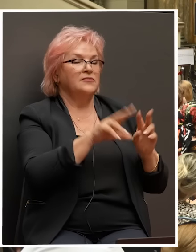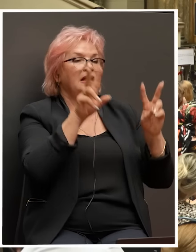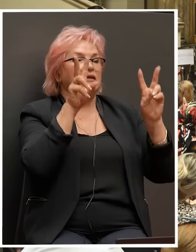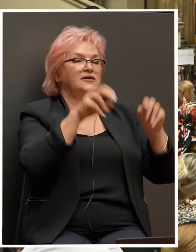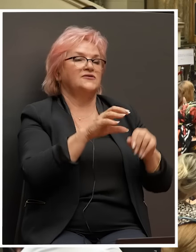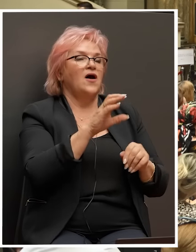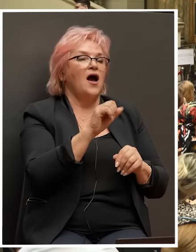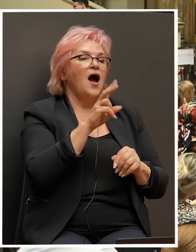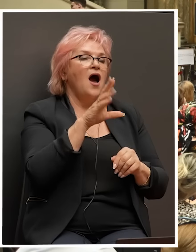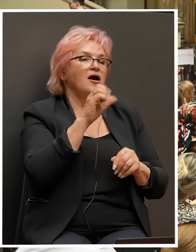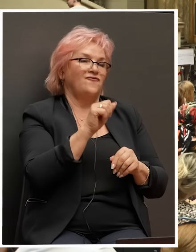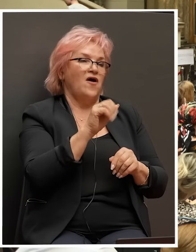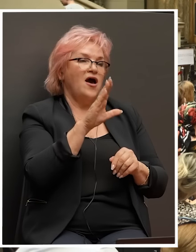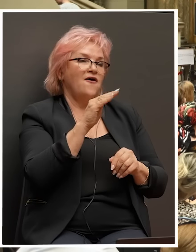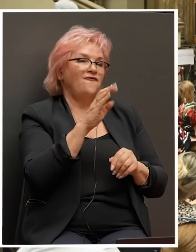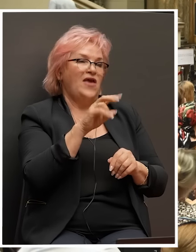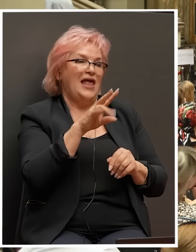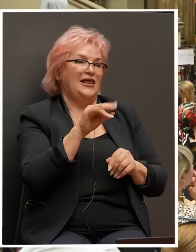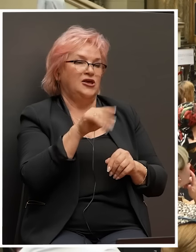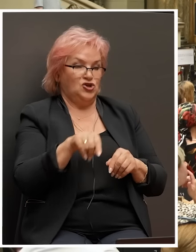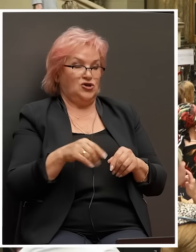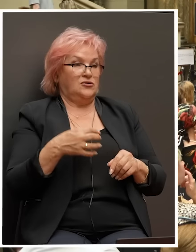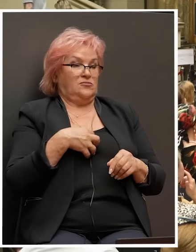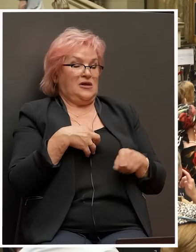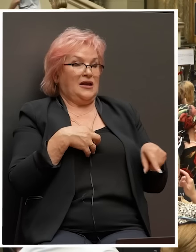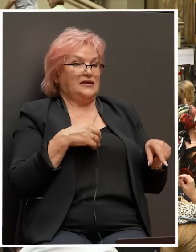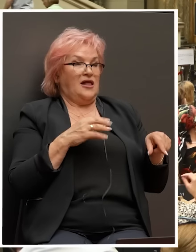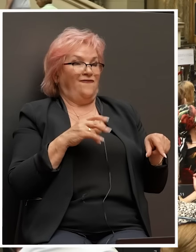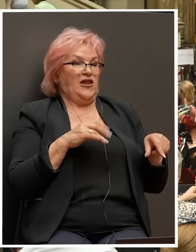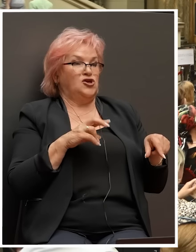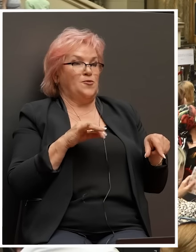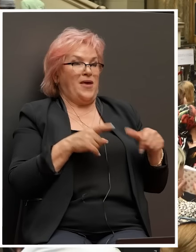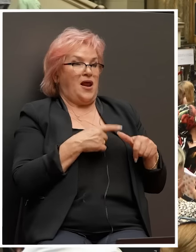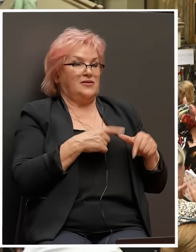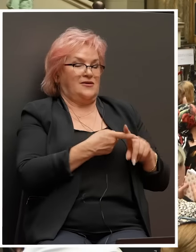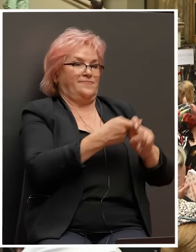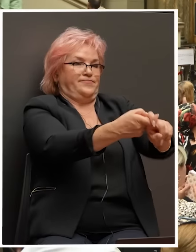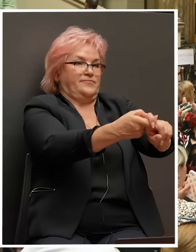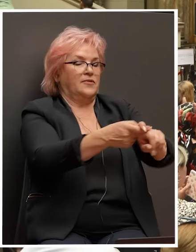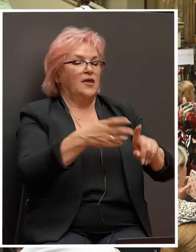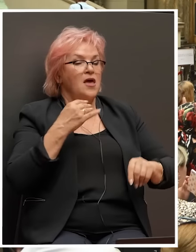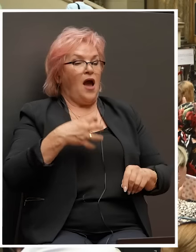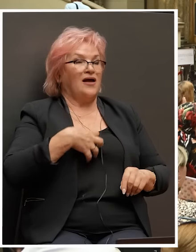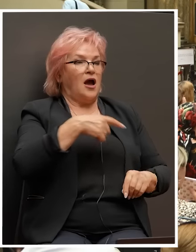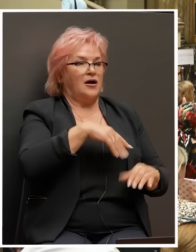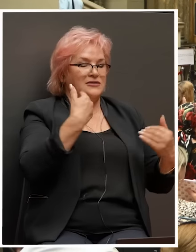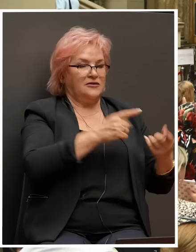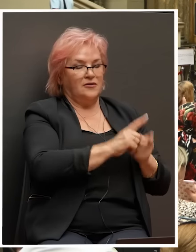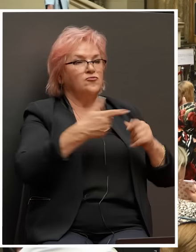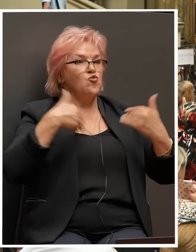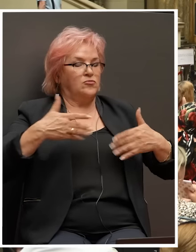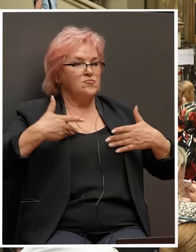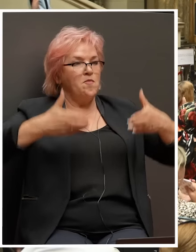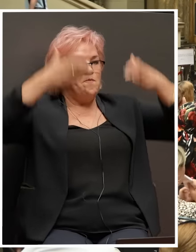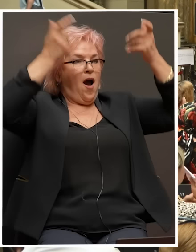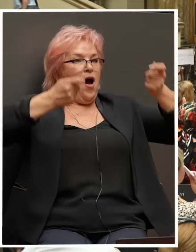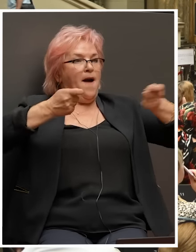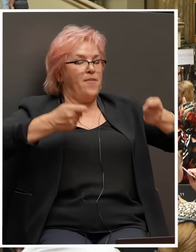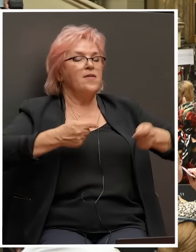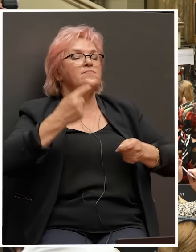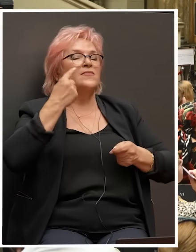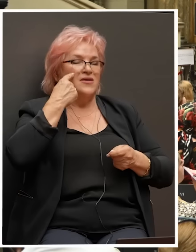называется Аква Феличи. Помните, кардинала зовут Феличи Перетти. Когда кардинал становится папой, он понимает,